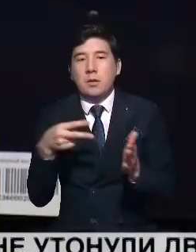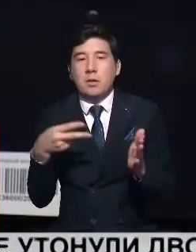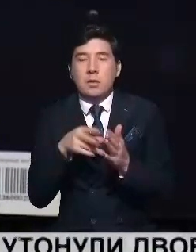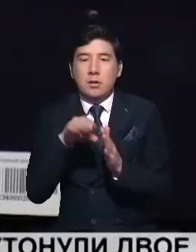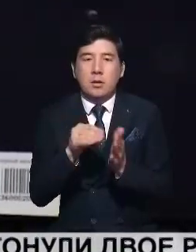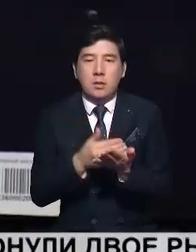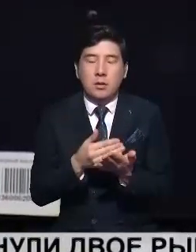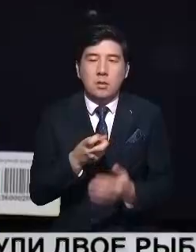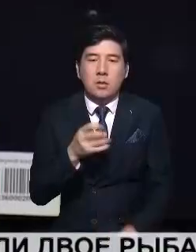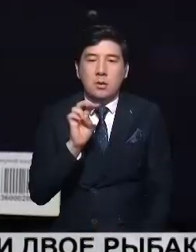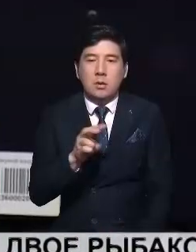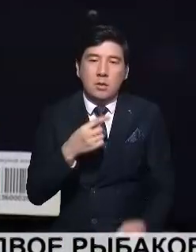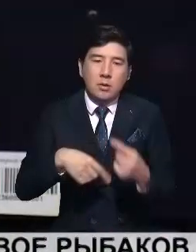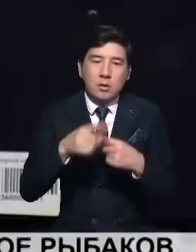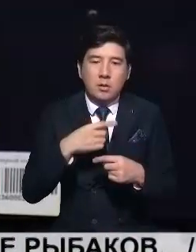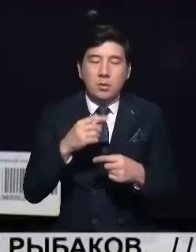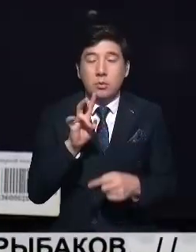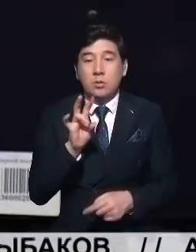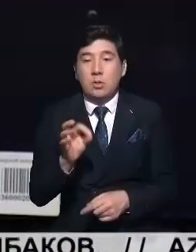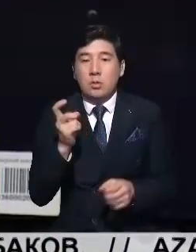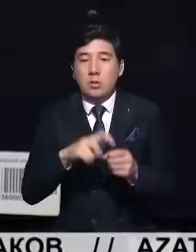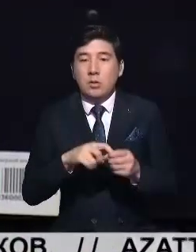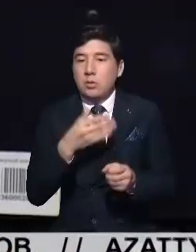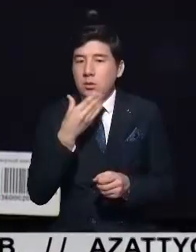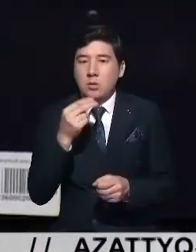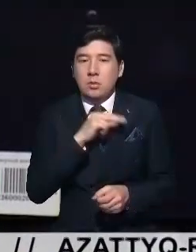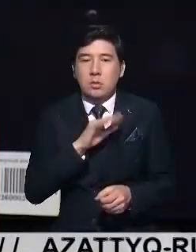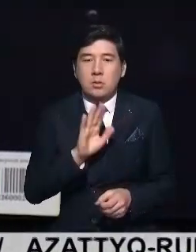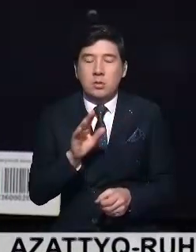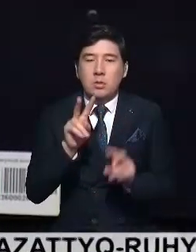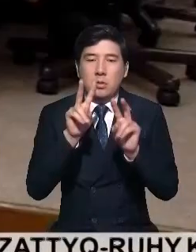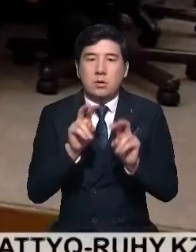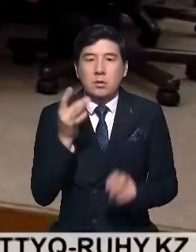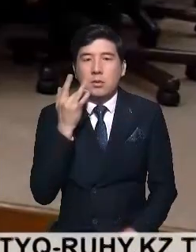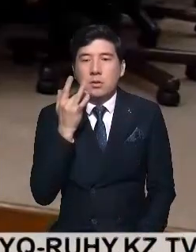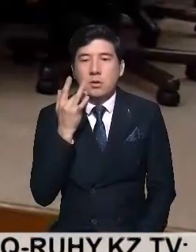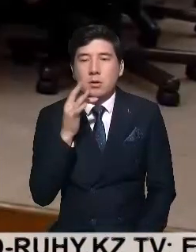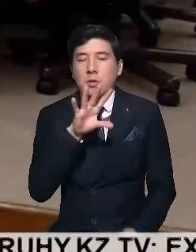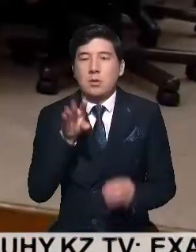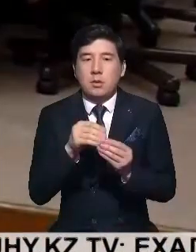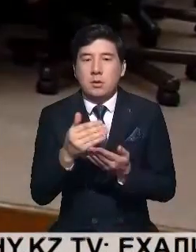тенге. Возможно, некоторые регистрируются, но у нас не работают. Мы будем это проверять. Это нужно отработать.